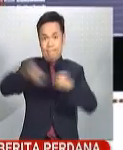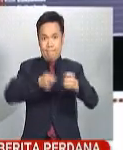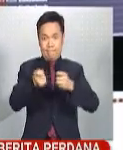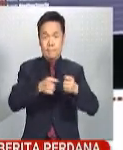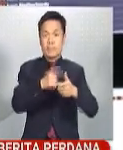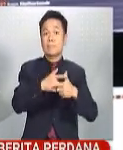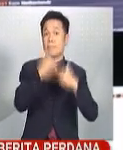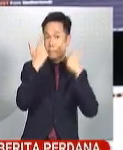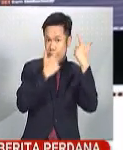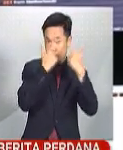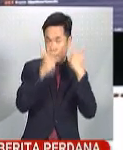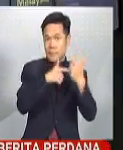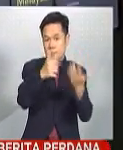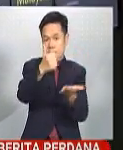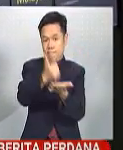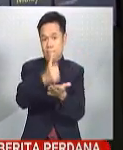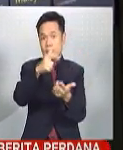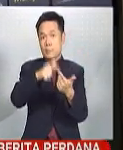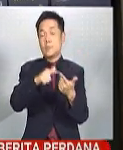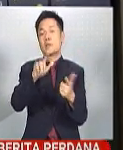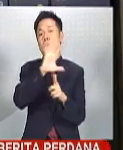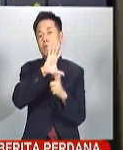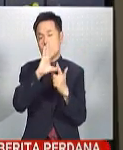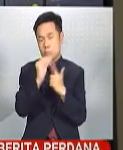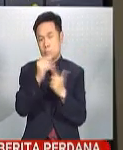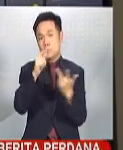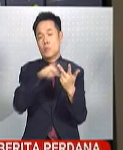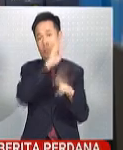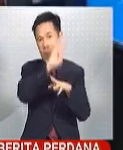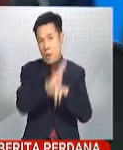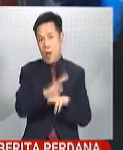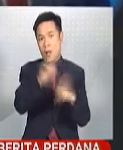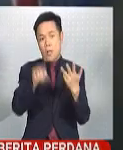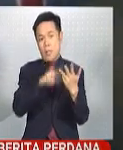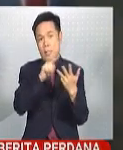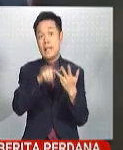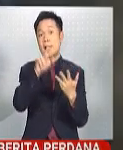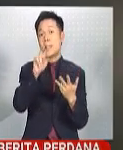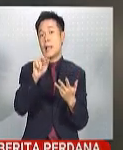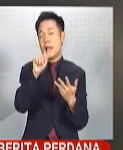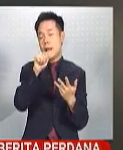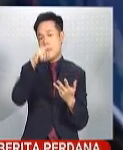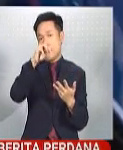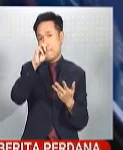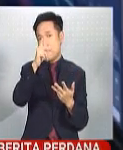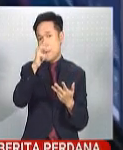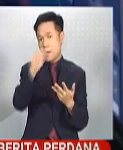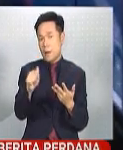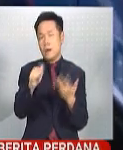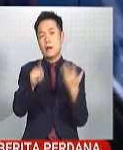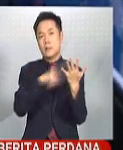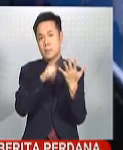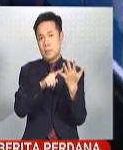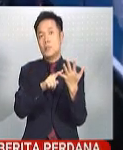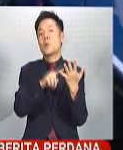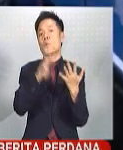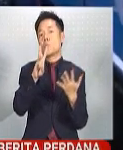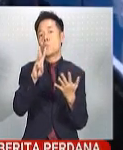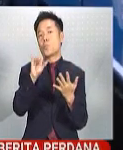Kementerian Pelancongan, Seni dan Budaya, Agensi Pengurusan Bencana Negara NADMA dan Wisma Putra.